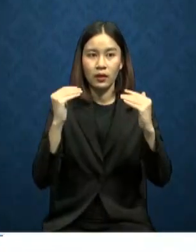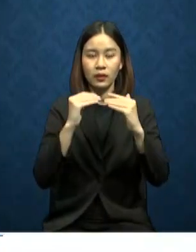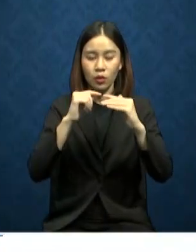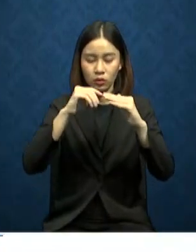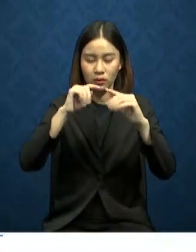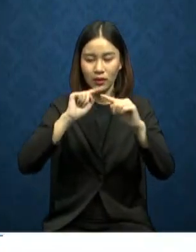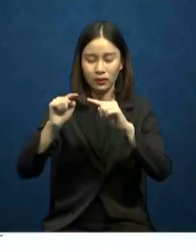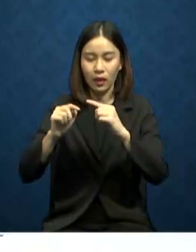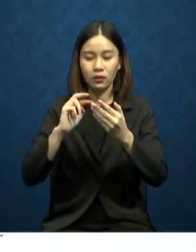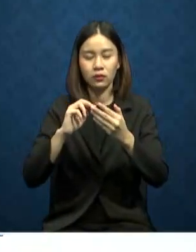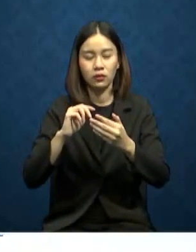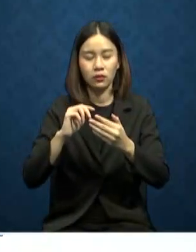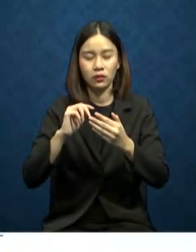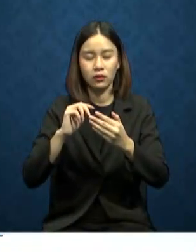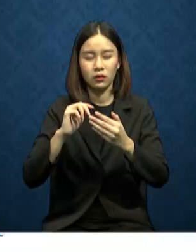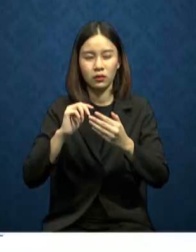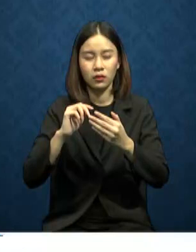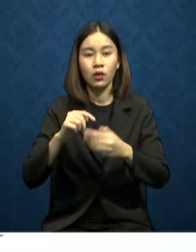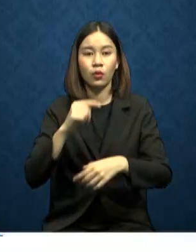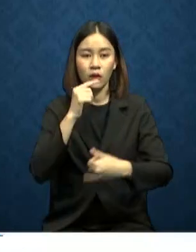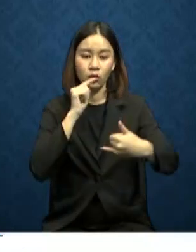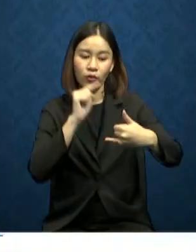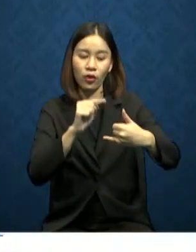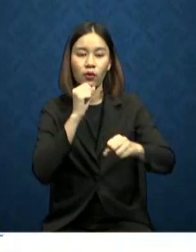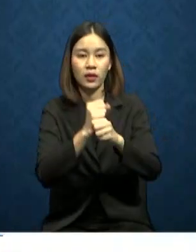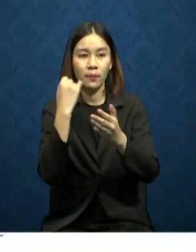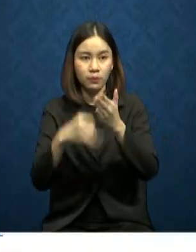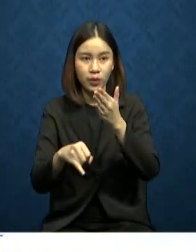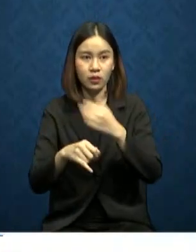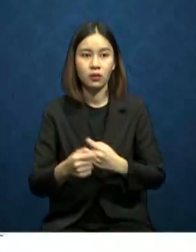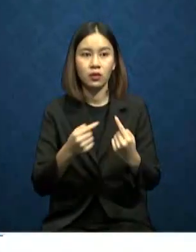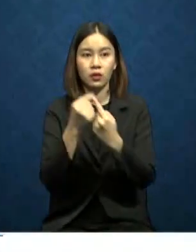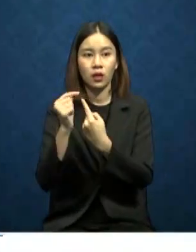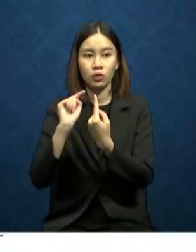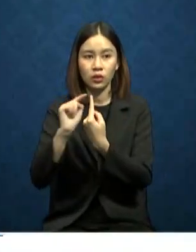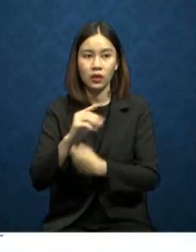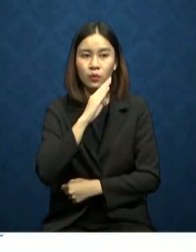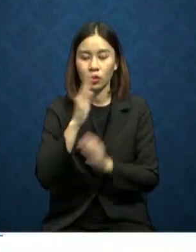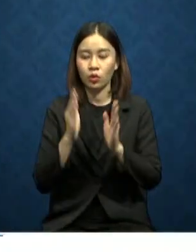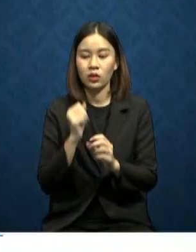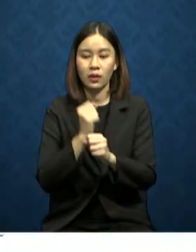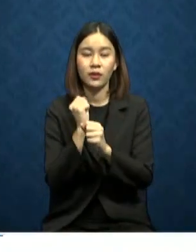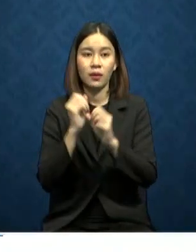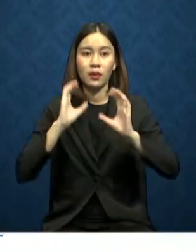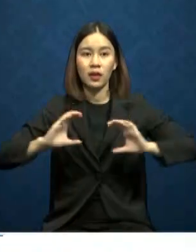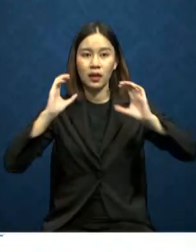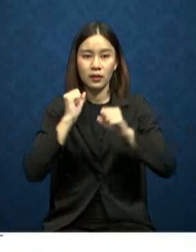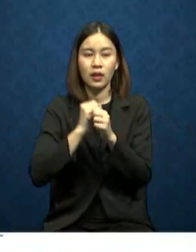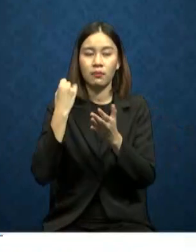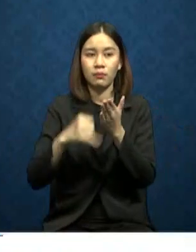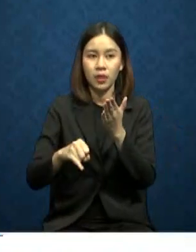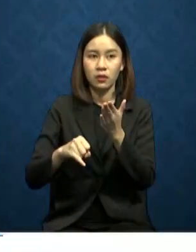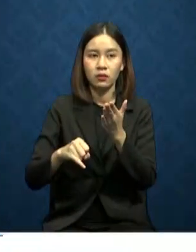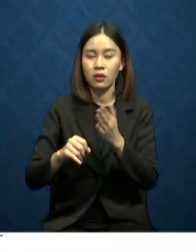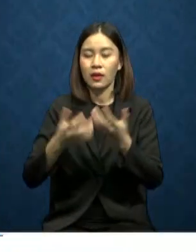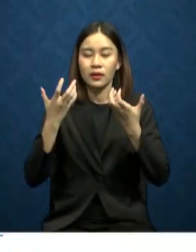มาเป็นผู้ถูกหาเป็นผู้ถูกกล่าวหาว่ากระทำความผิดกับอีกกรณีนึงคือกรณีที่เป็นเจ้าที่ของรัฐกระทำความผิดที่ไม่ใช่ความ